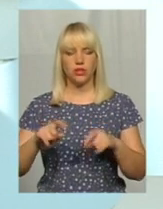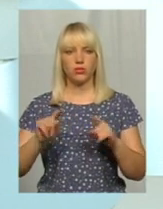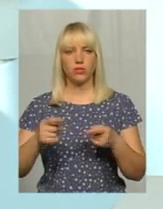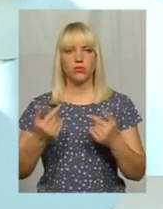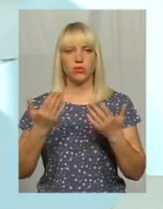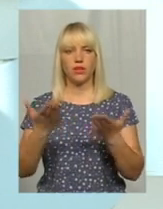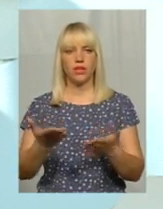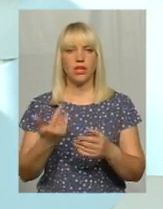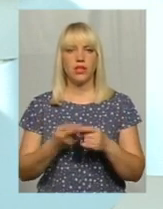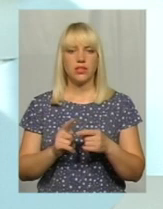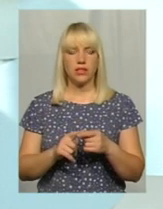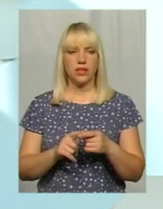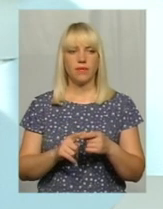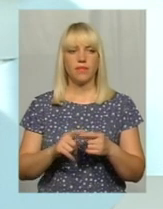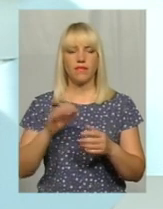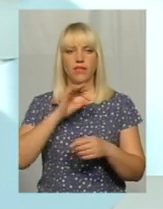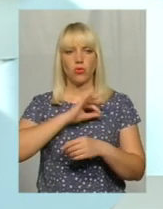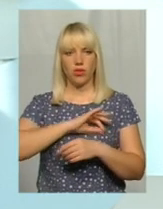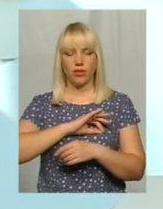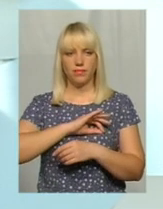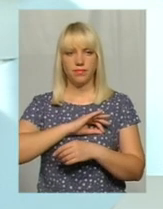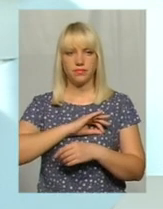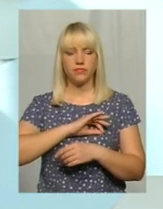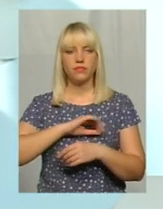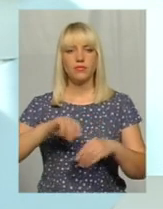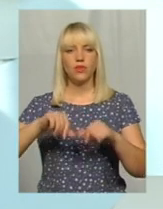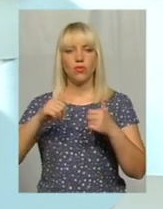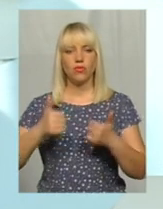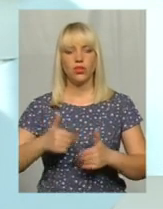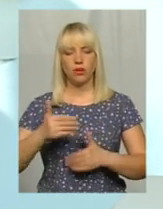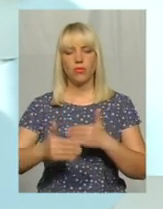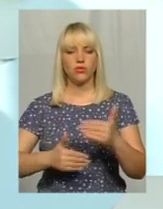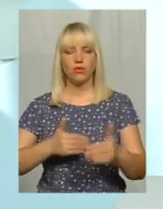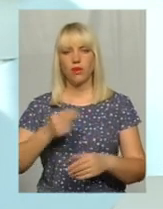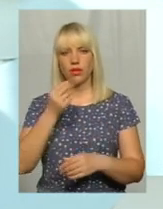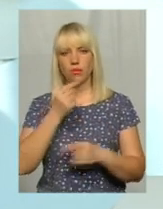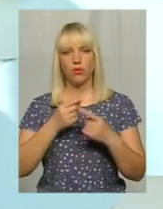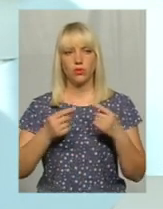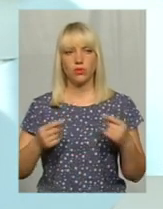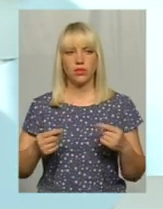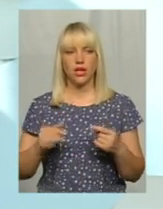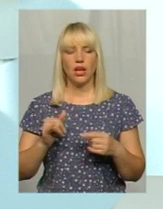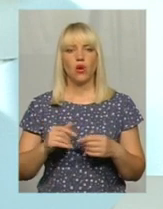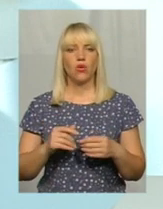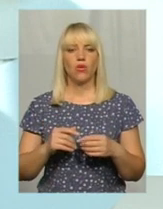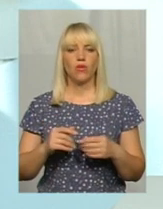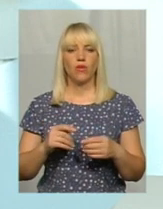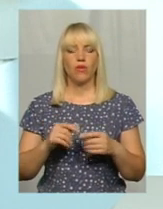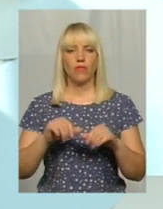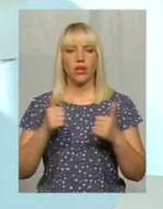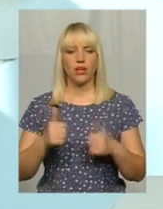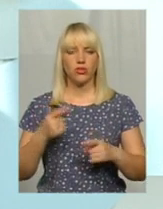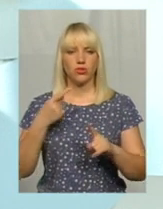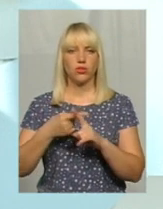для них це безпосередня вигода у вигляді просування продукції, в вигляді додаткових коштів,